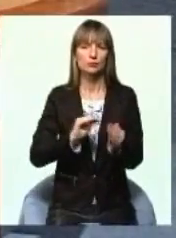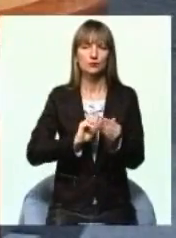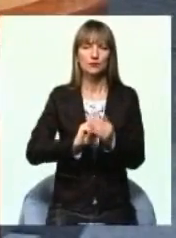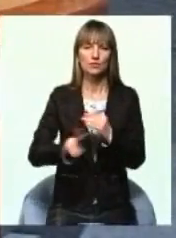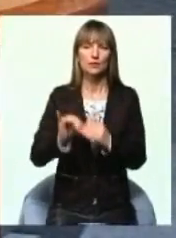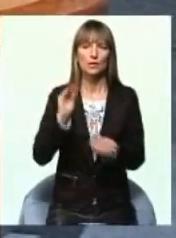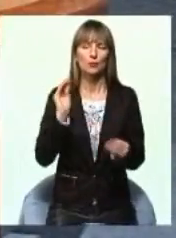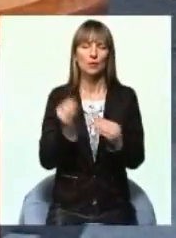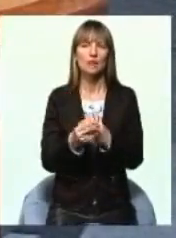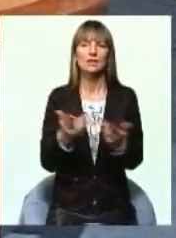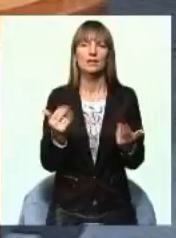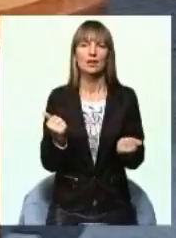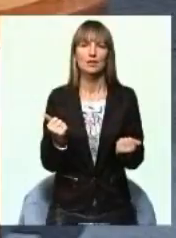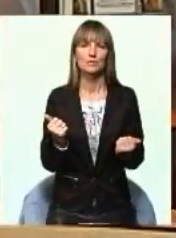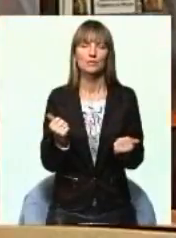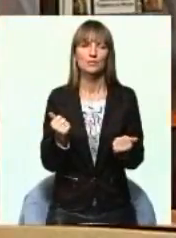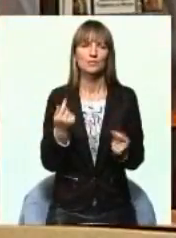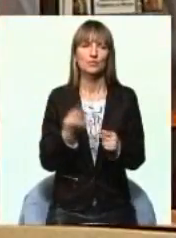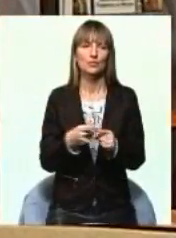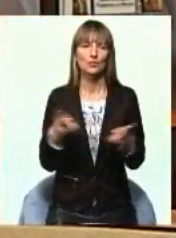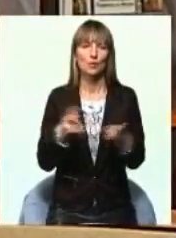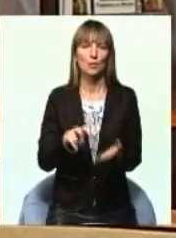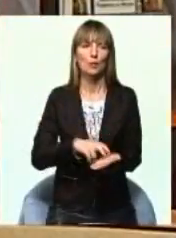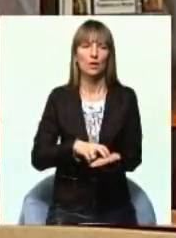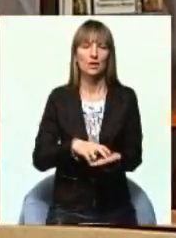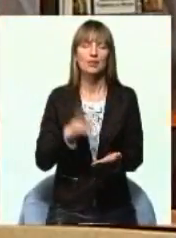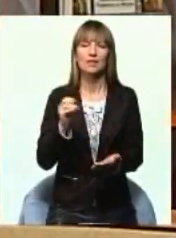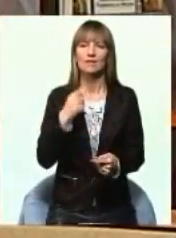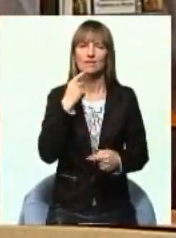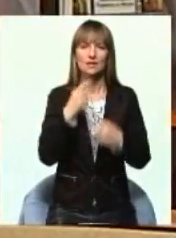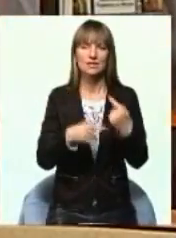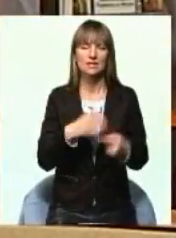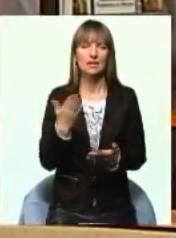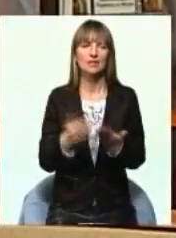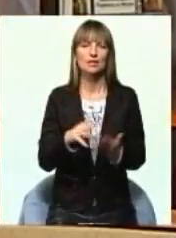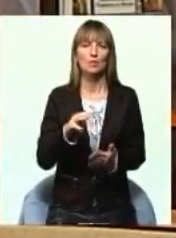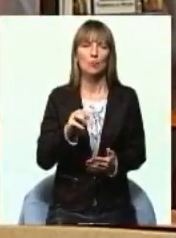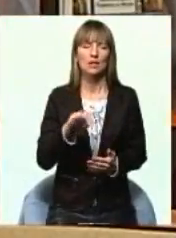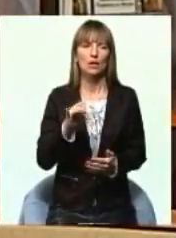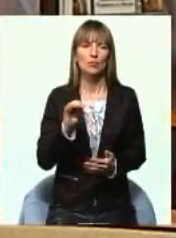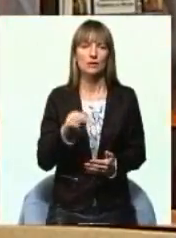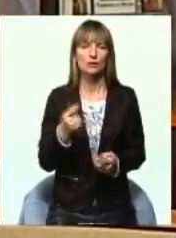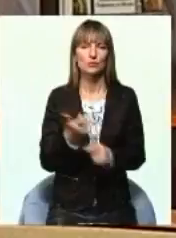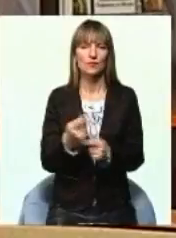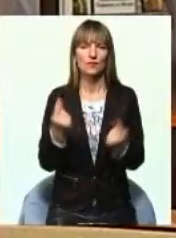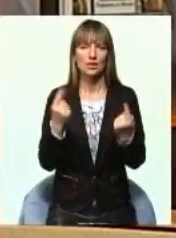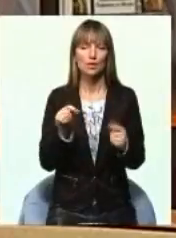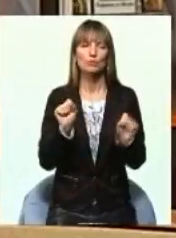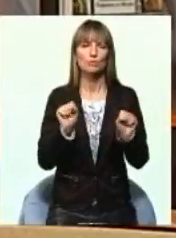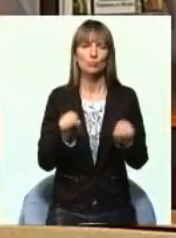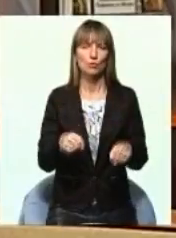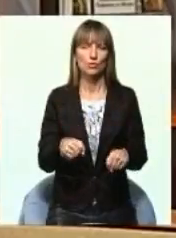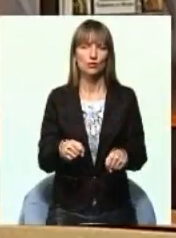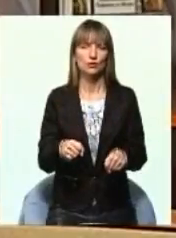ховаються. Звичайно, цього потрібно боятися, але не завжди. Якщо метеорит дуже великий, то він може